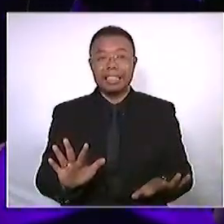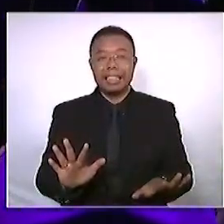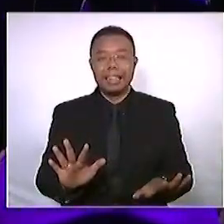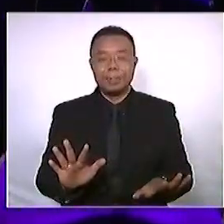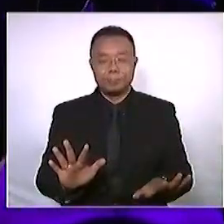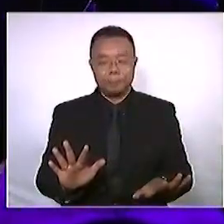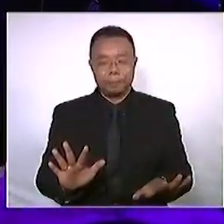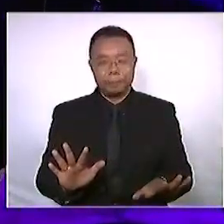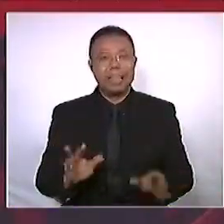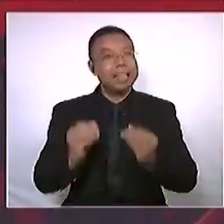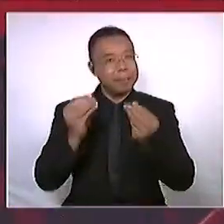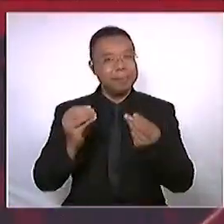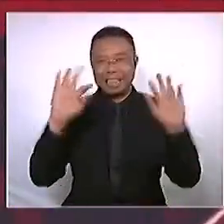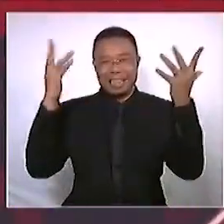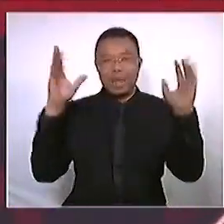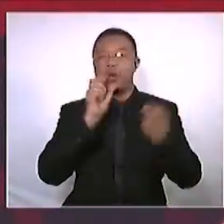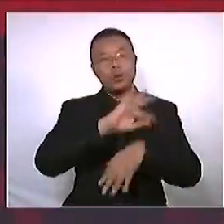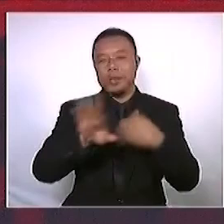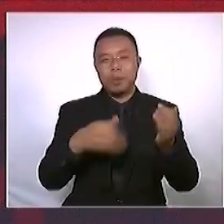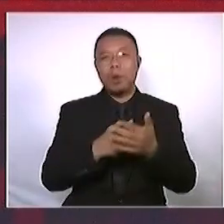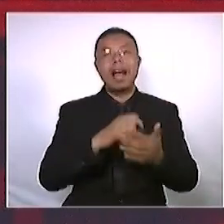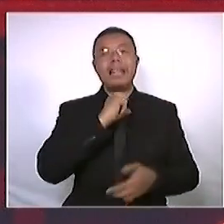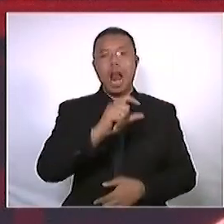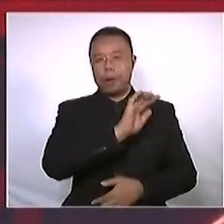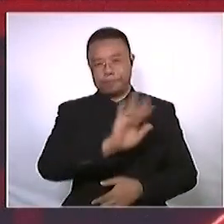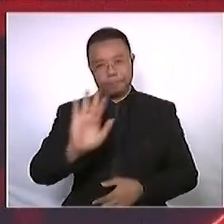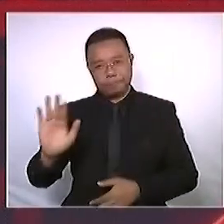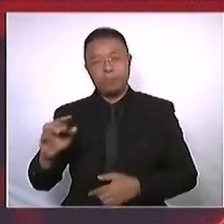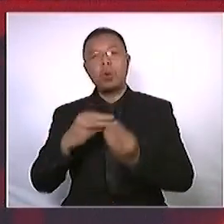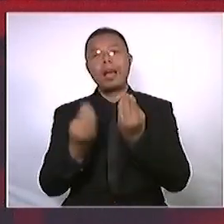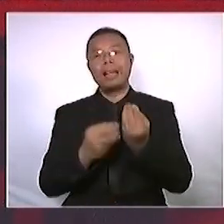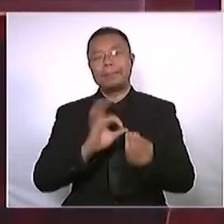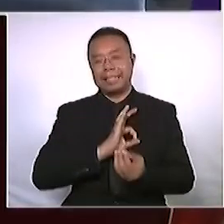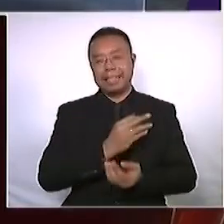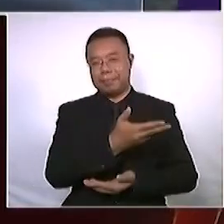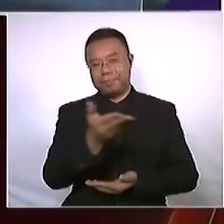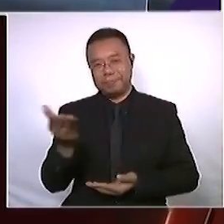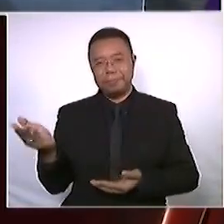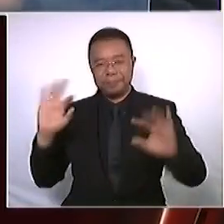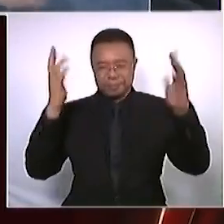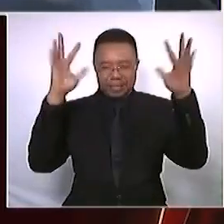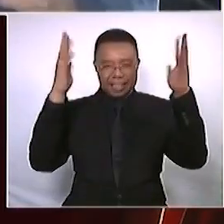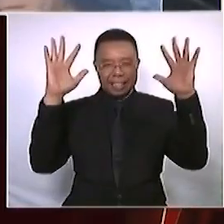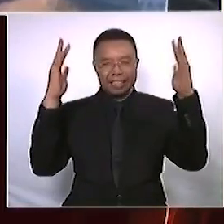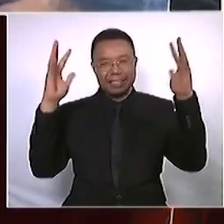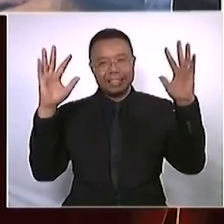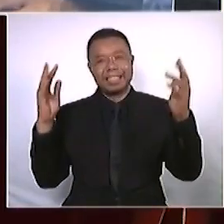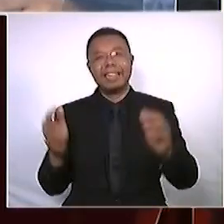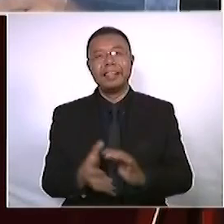apresiasinya kita berikan apresiasi untuk seluruh calon wakil presiden malam hari